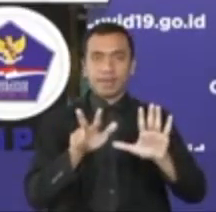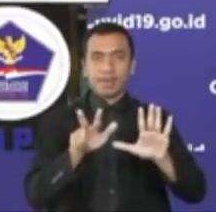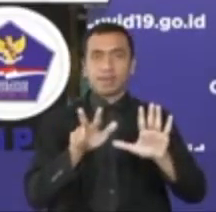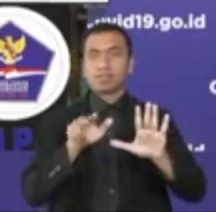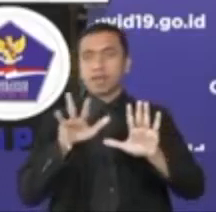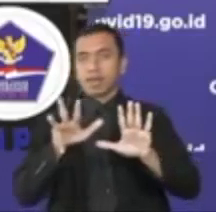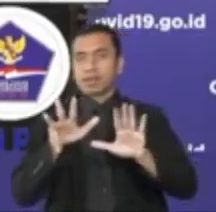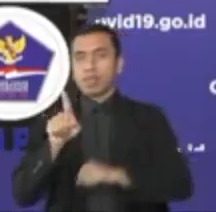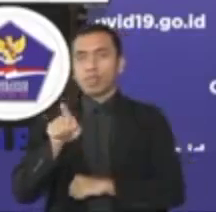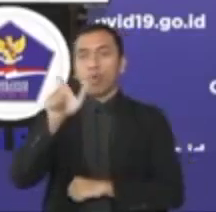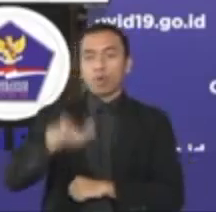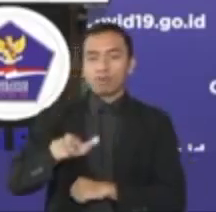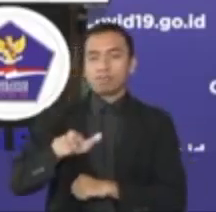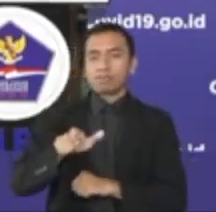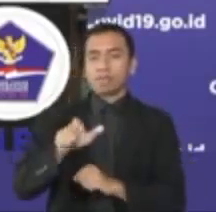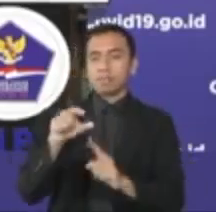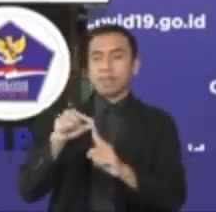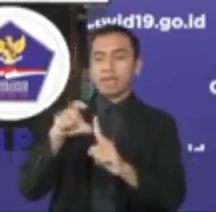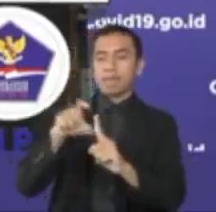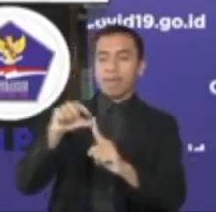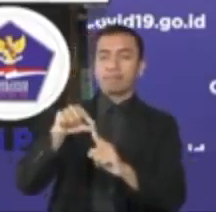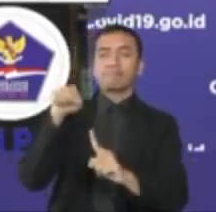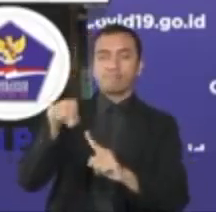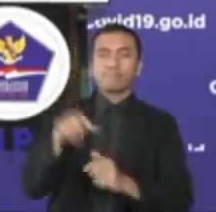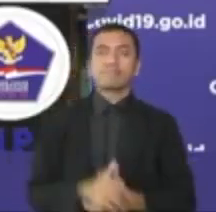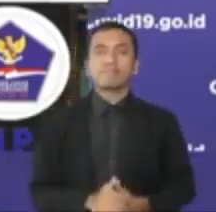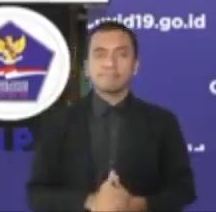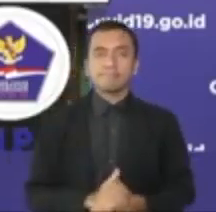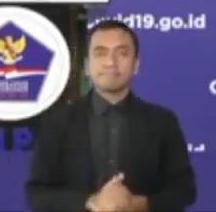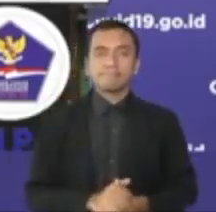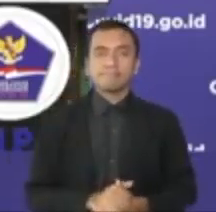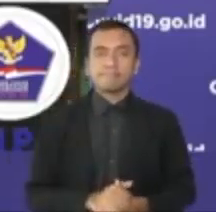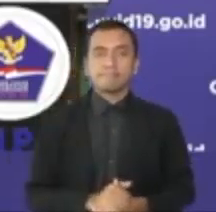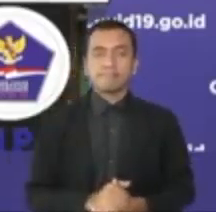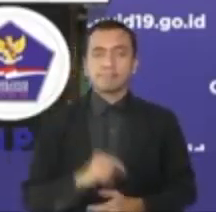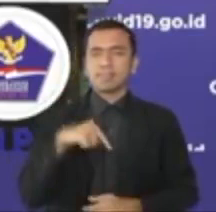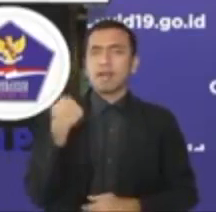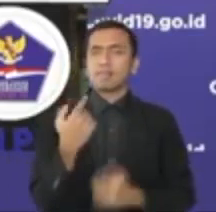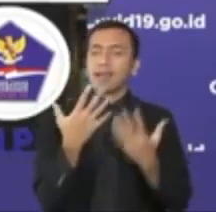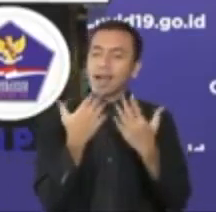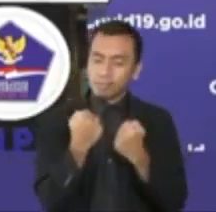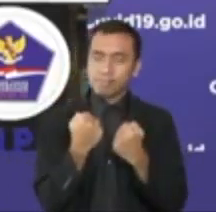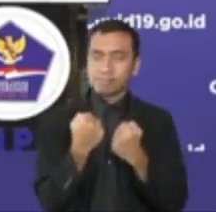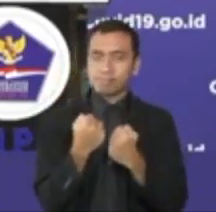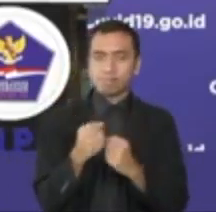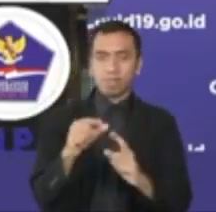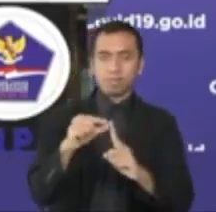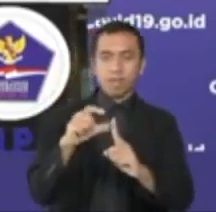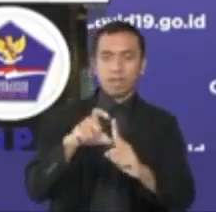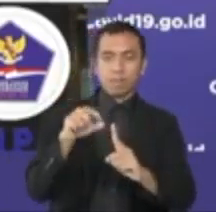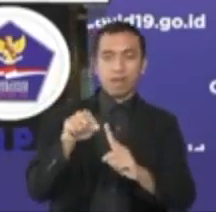11894 orang kita berharap bahwa segera kita bisa selesaikan pemeriksaan laboratorium untuk